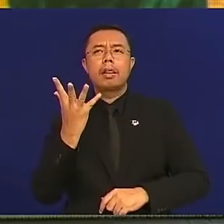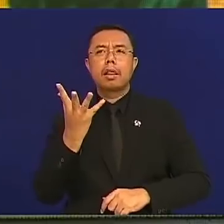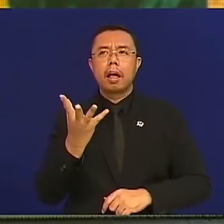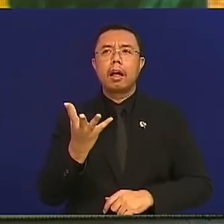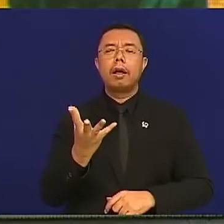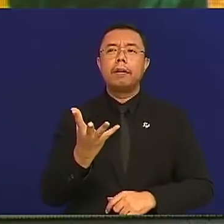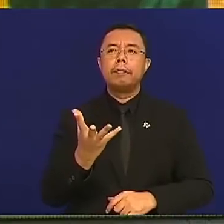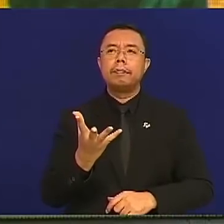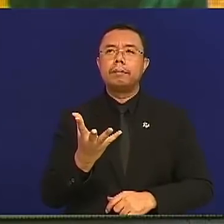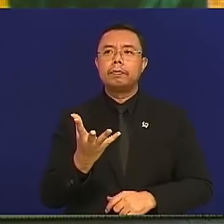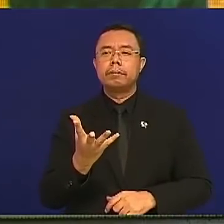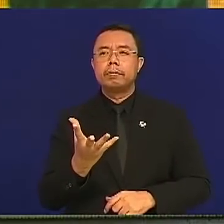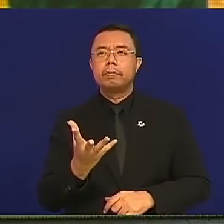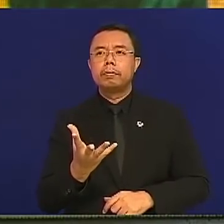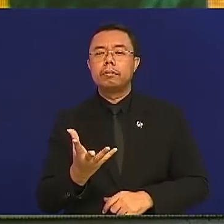itu.